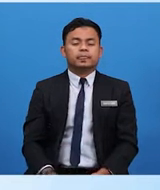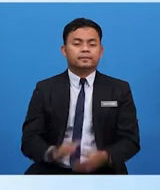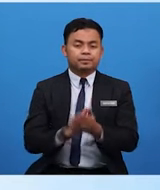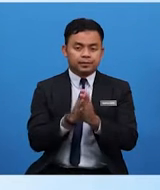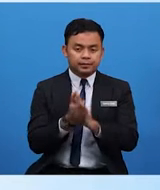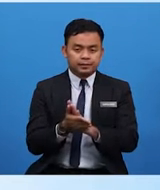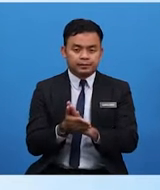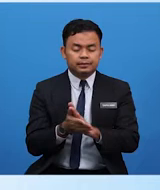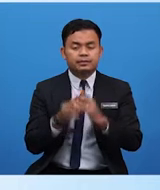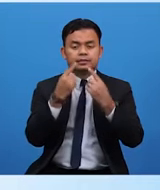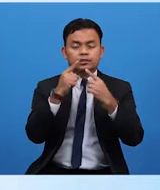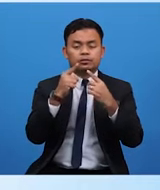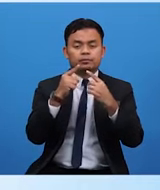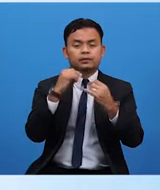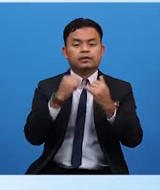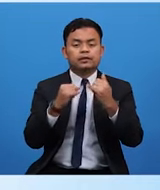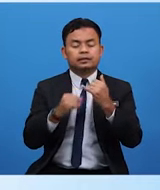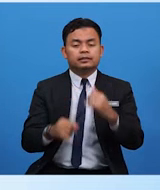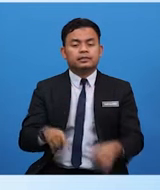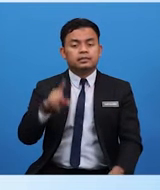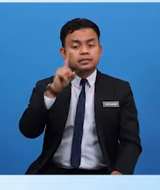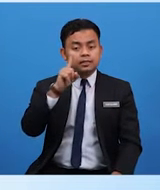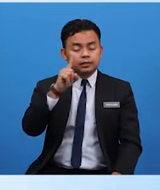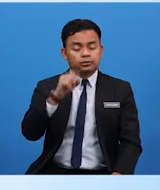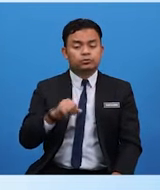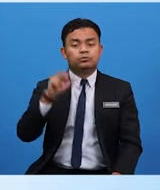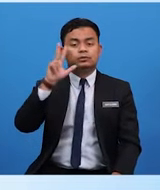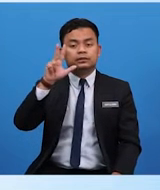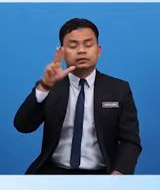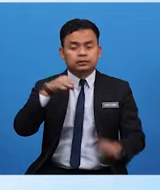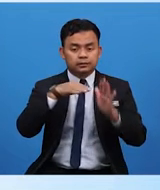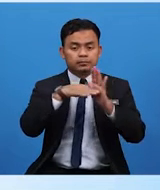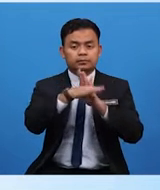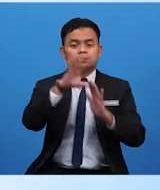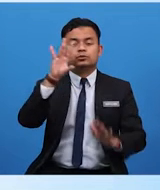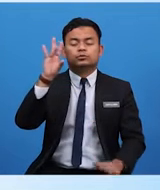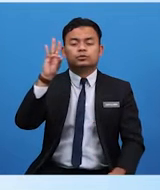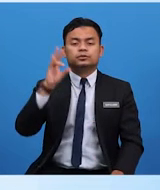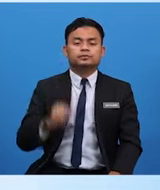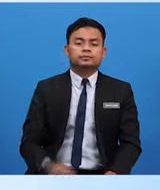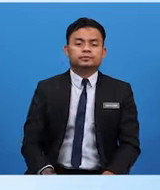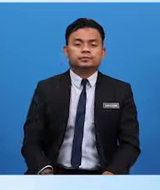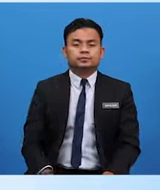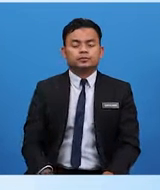jadi jawaban akhirnya ialah 13 pertujuh